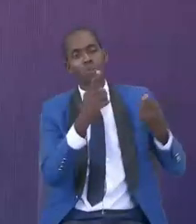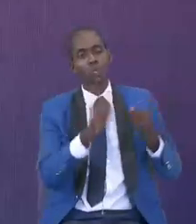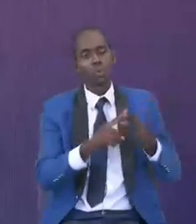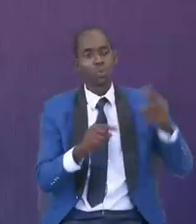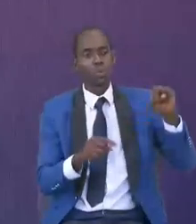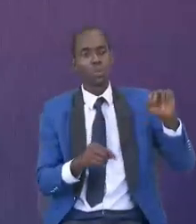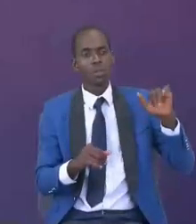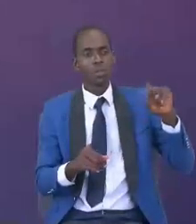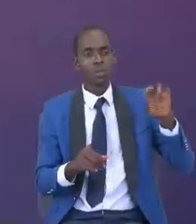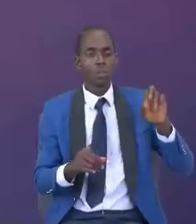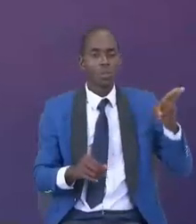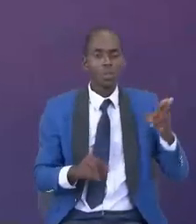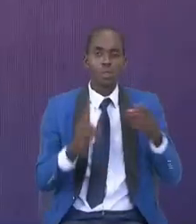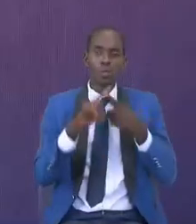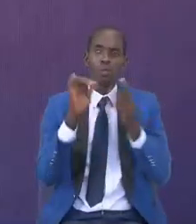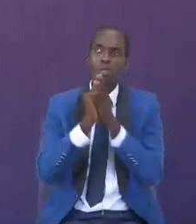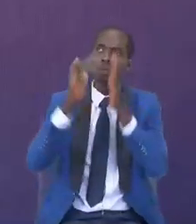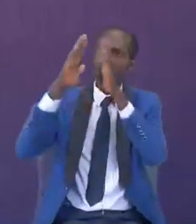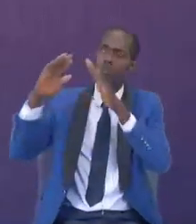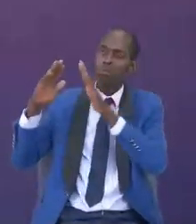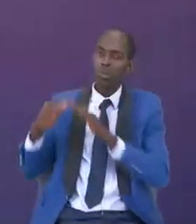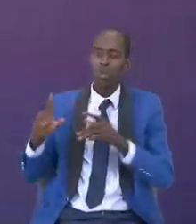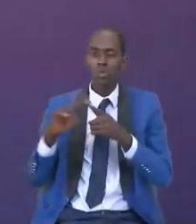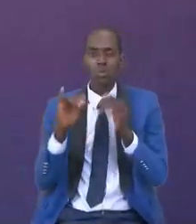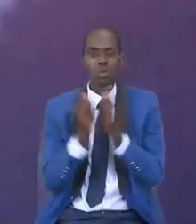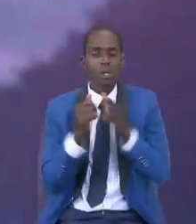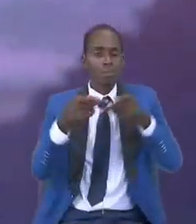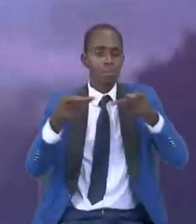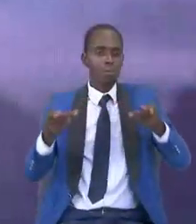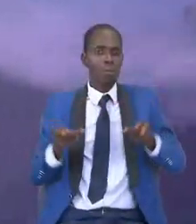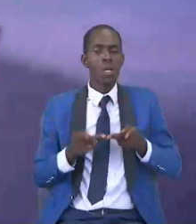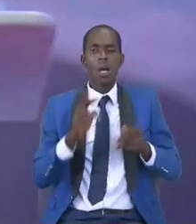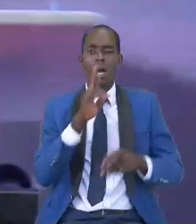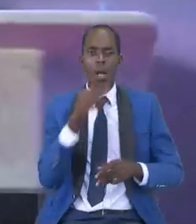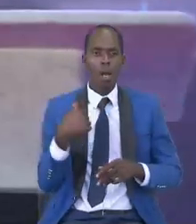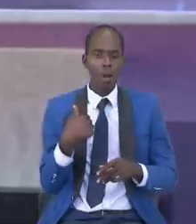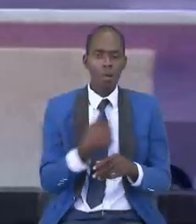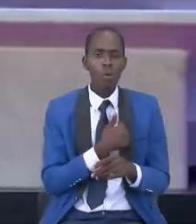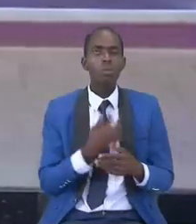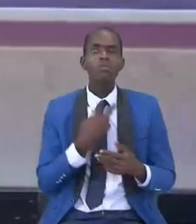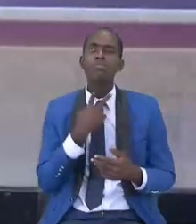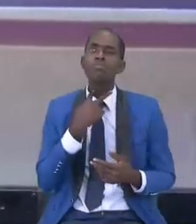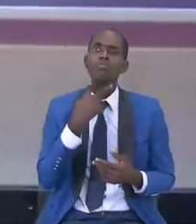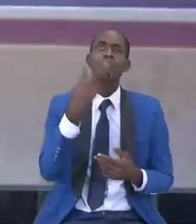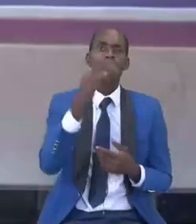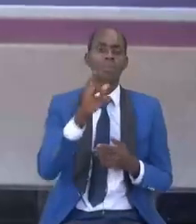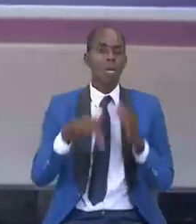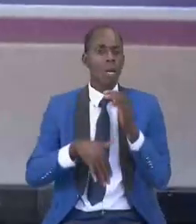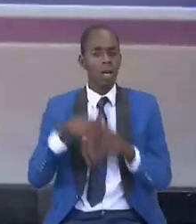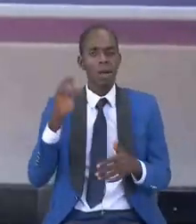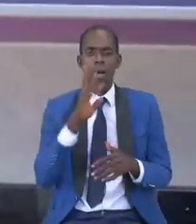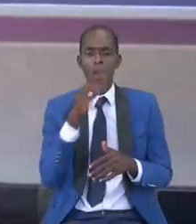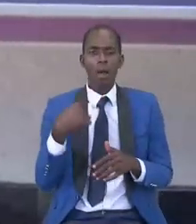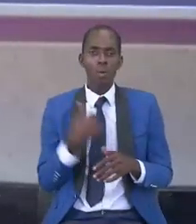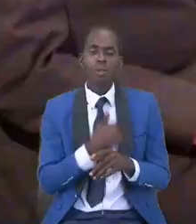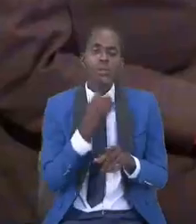Peut-être nous sommes allés dans notre Ninive. Peut-être nous sommes allés dans la ville. Peut-être nous sommes allés dans la communauté. Est-ce que nous élevons nos voix? Est-ce